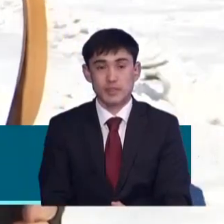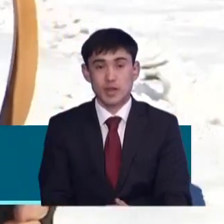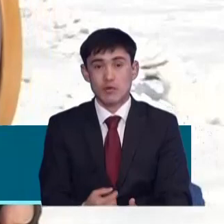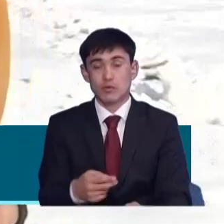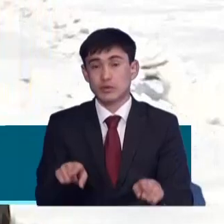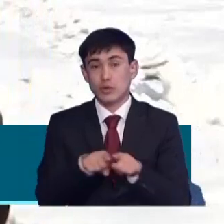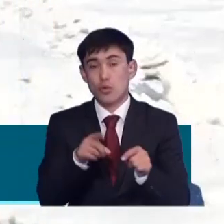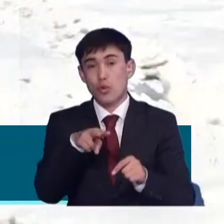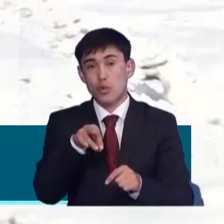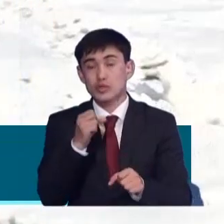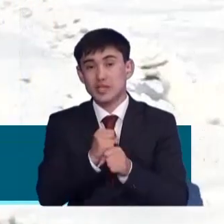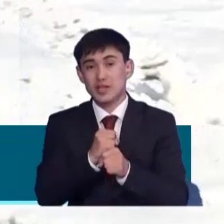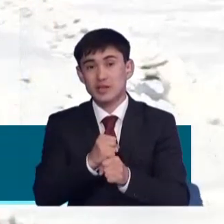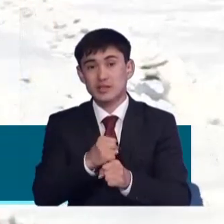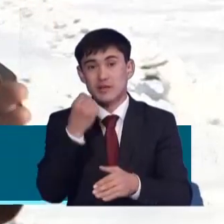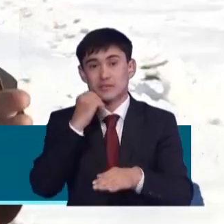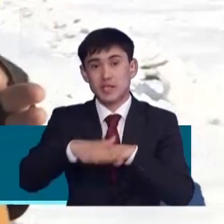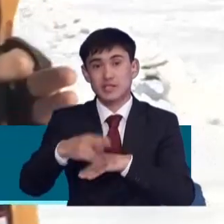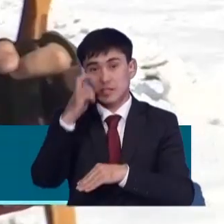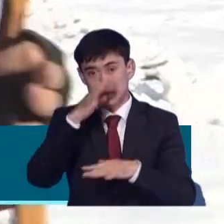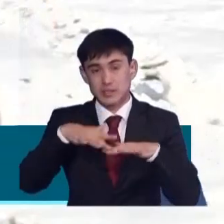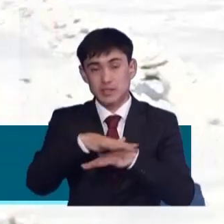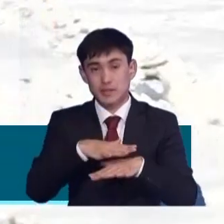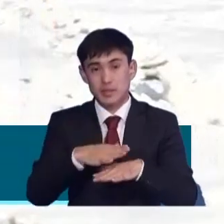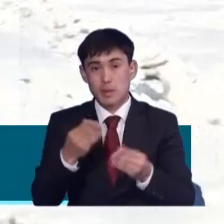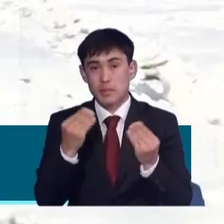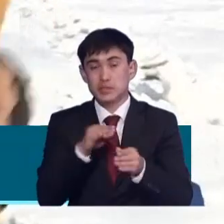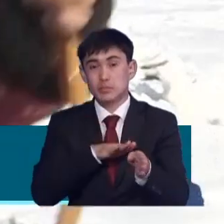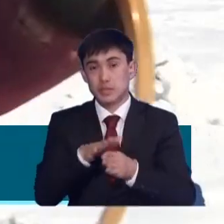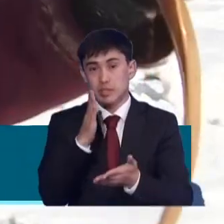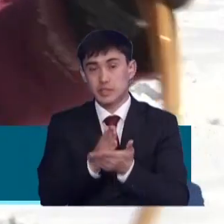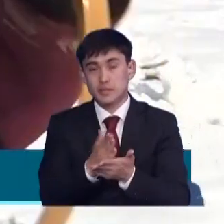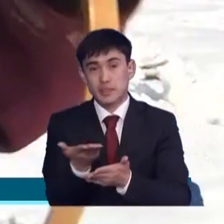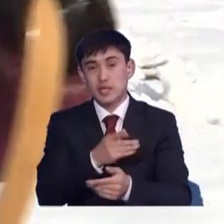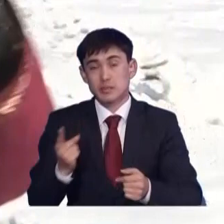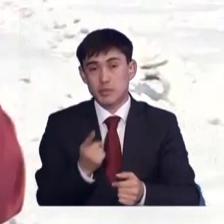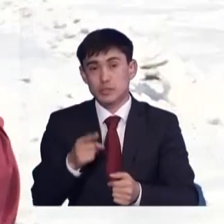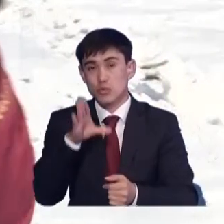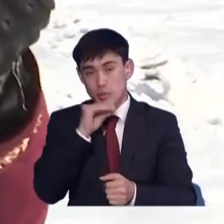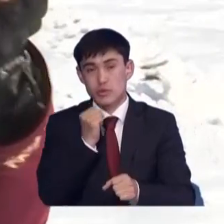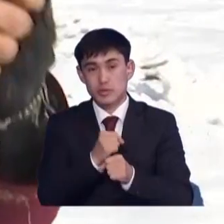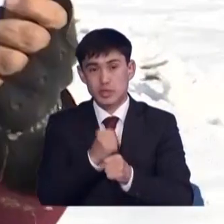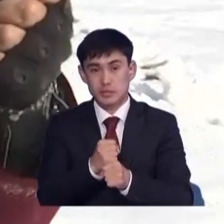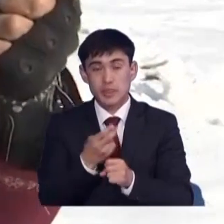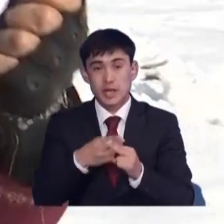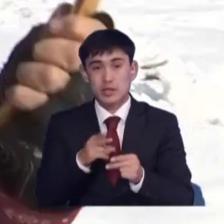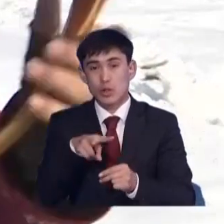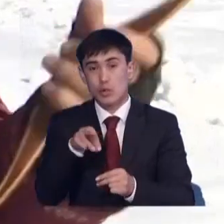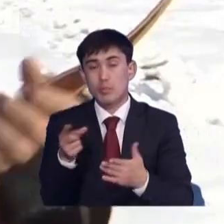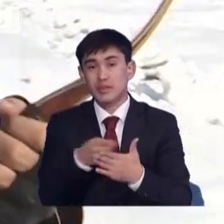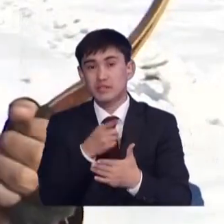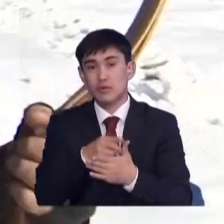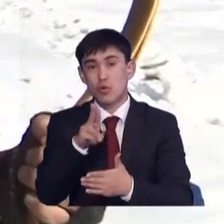Вот такой лук начали изготавливать в столице нашей страны. Прекрасное исполнение. Наши мастера умеют делать. Это лук под